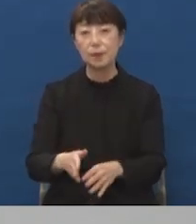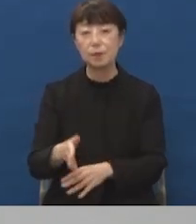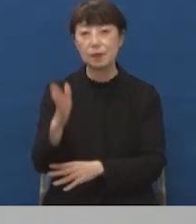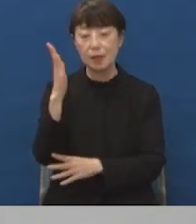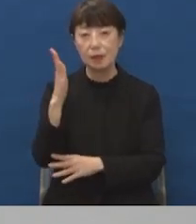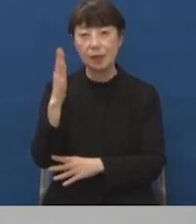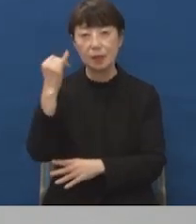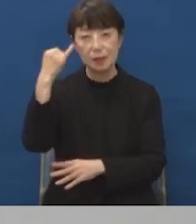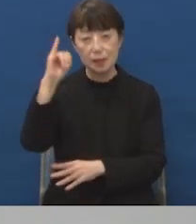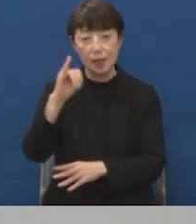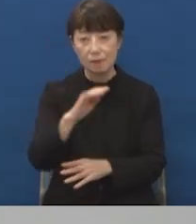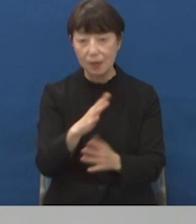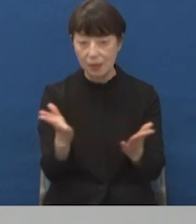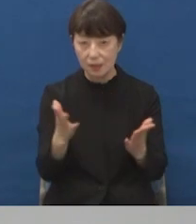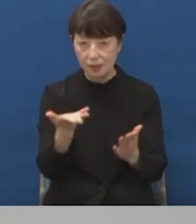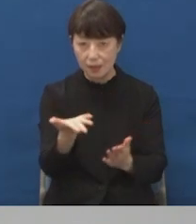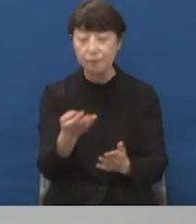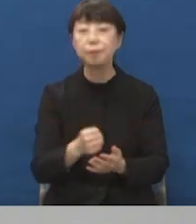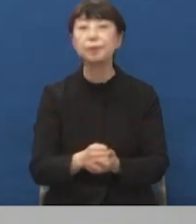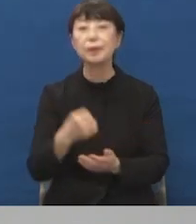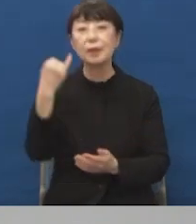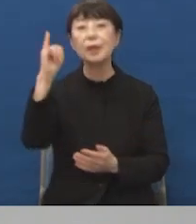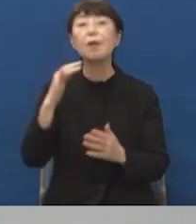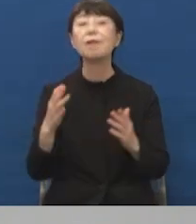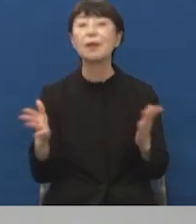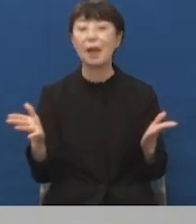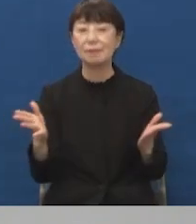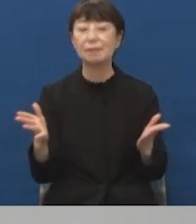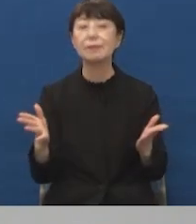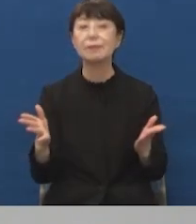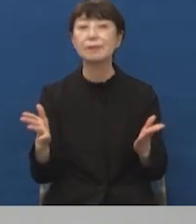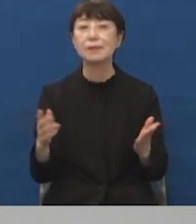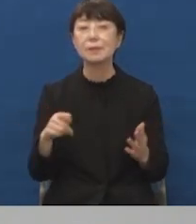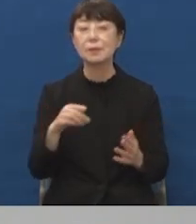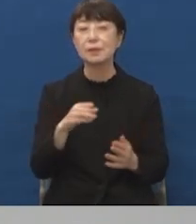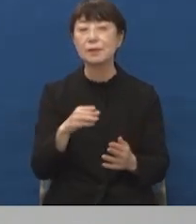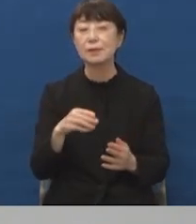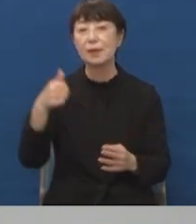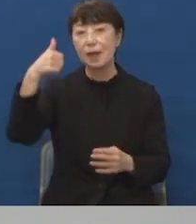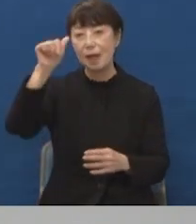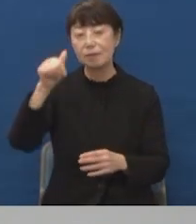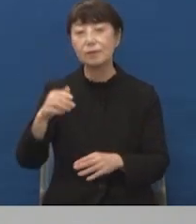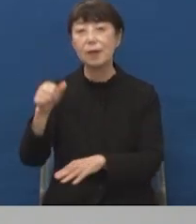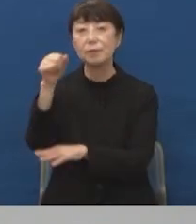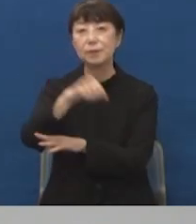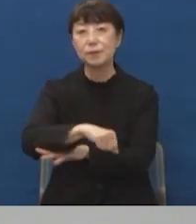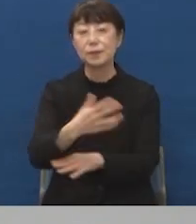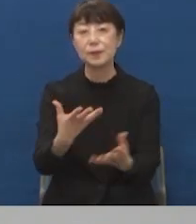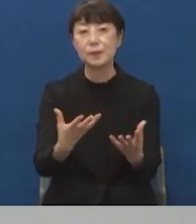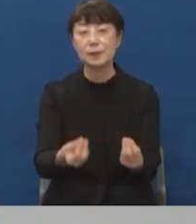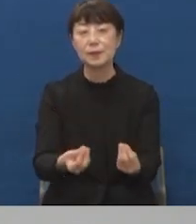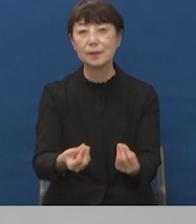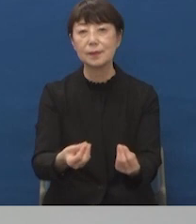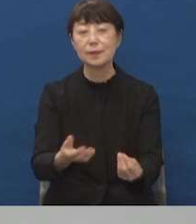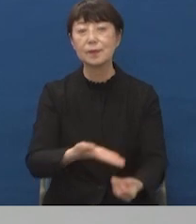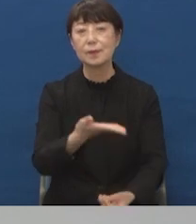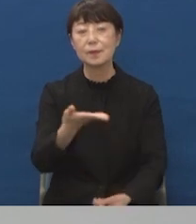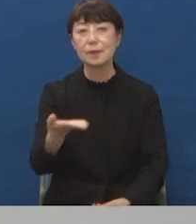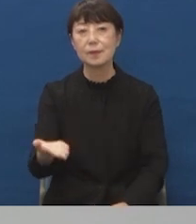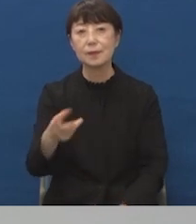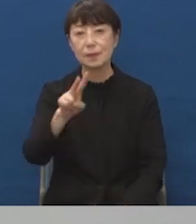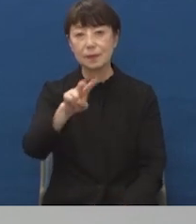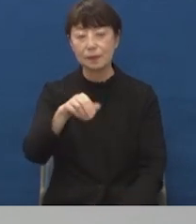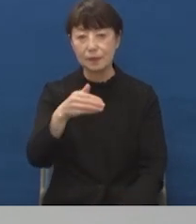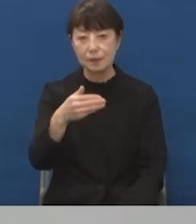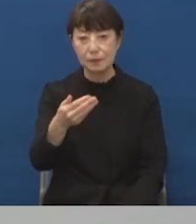んか。ご異議なしと認めます。よって本案は原案の通り可決されました。日程第29、